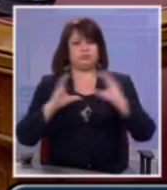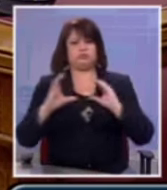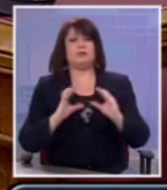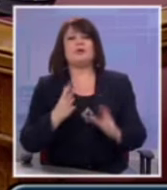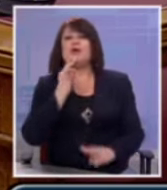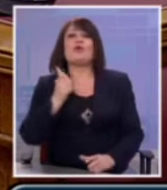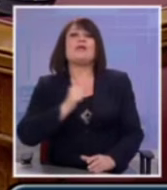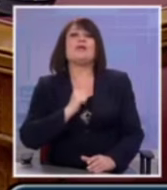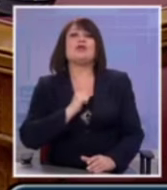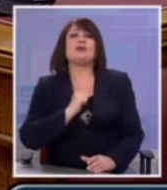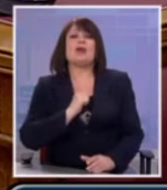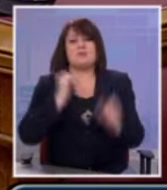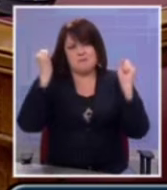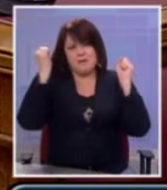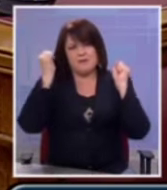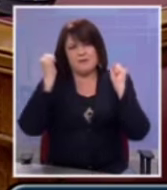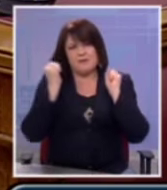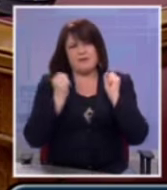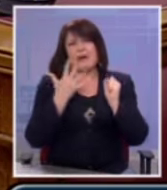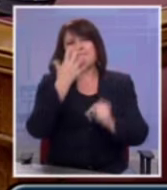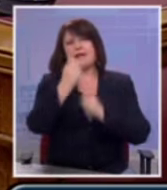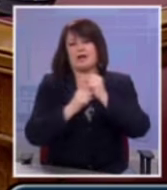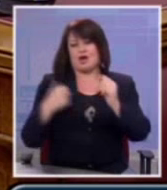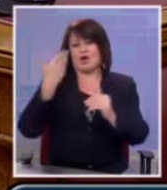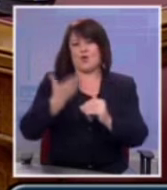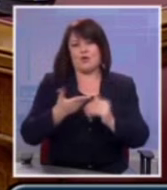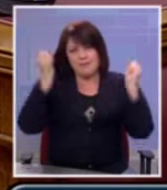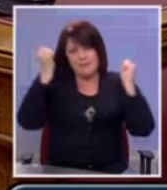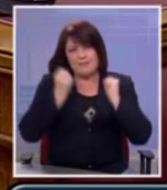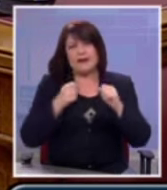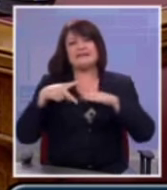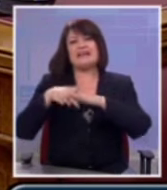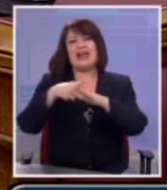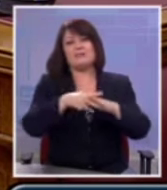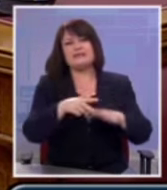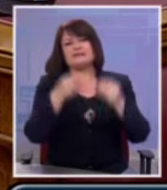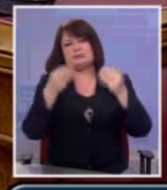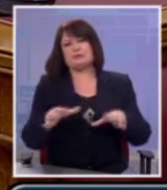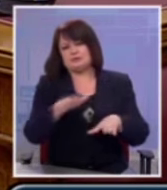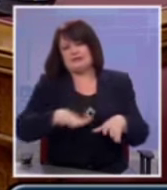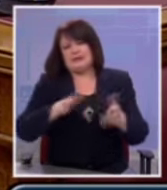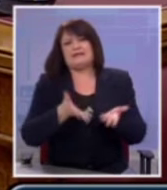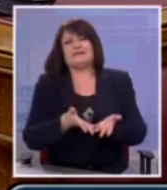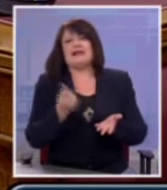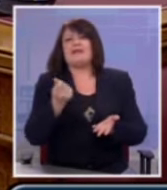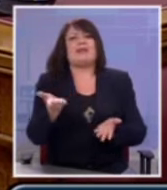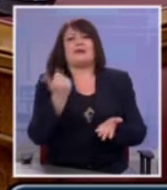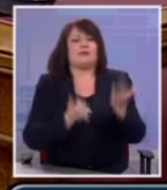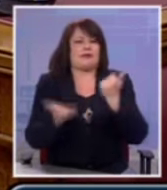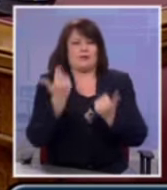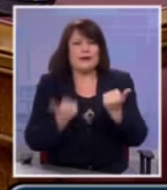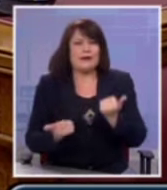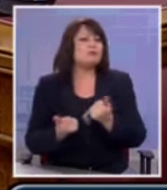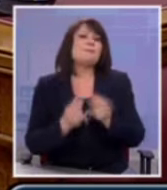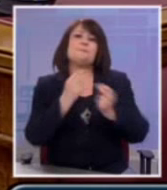ιδιωτικός τομέας έχει πληγεί αφάνταστα τα 5 τελευταία χρόνια. Οι τράπεζες βρίσκονται στο κακό τους χάλι, δεν έχουν ρευστότητα